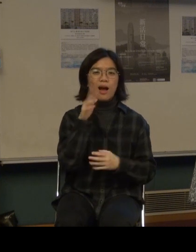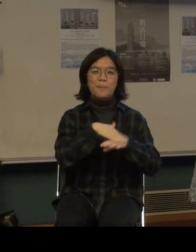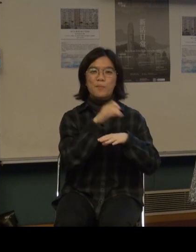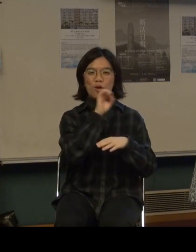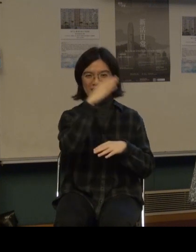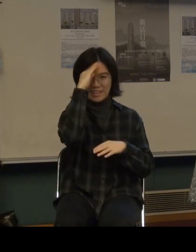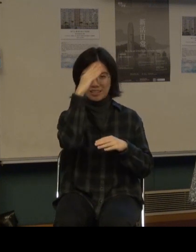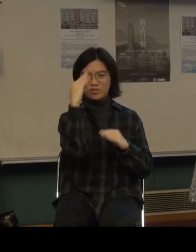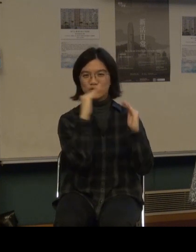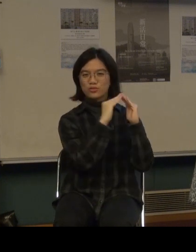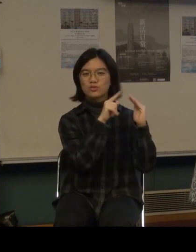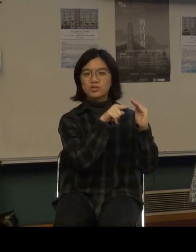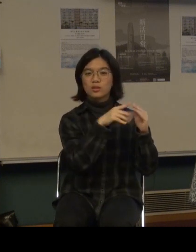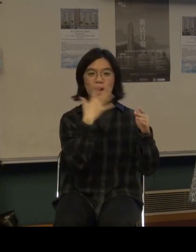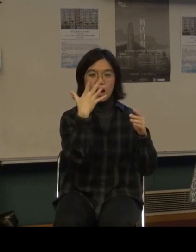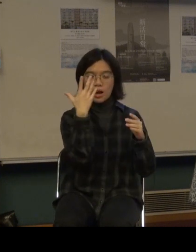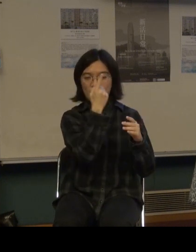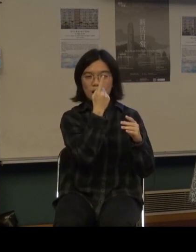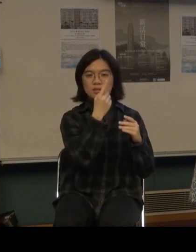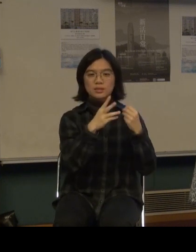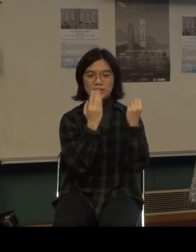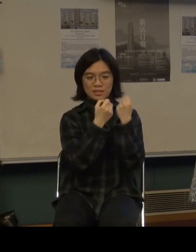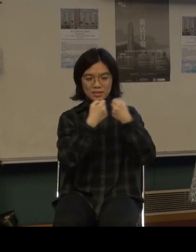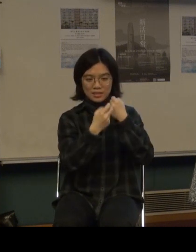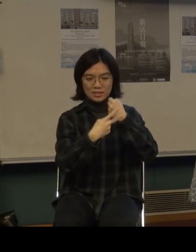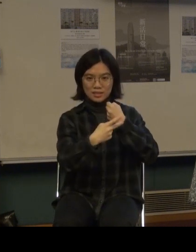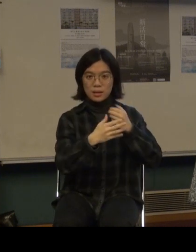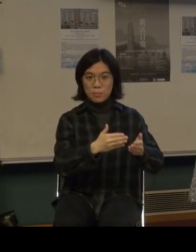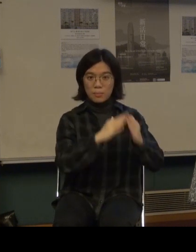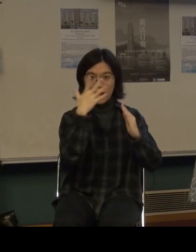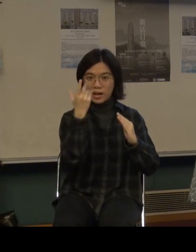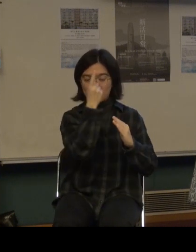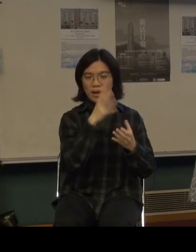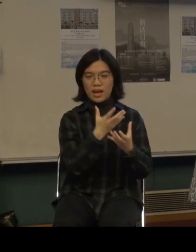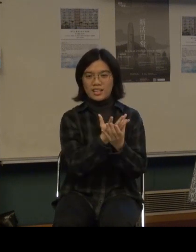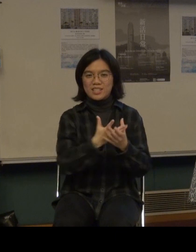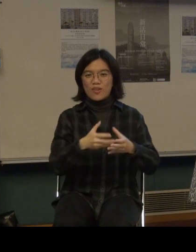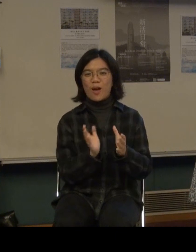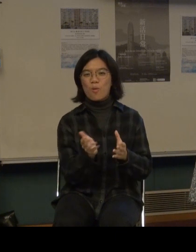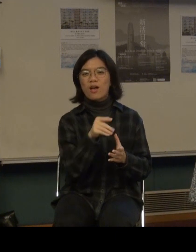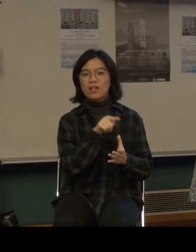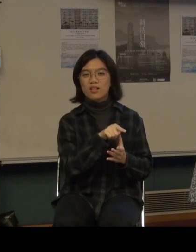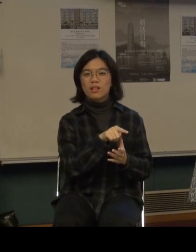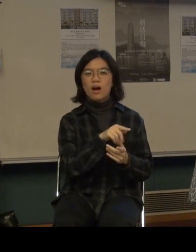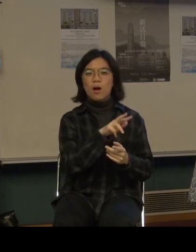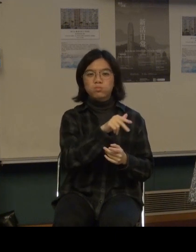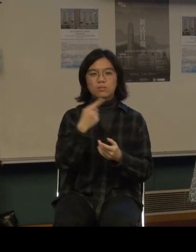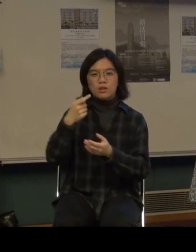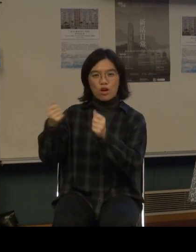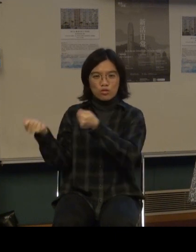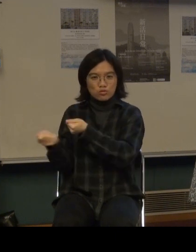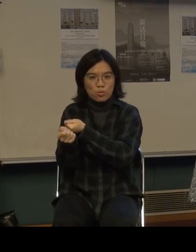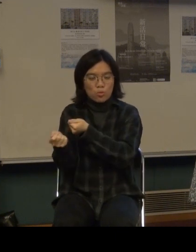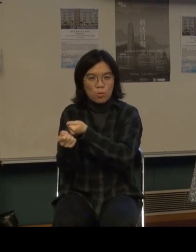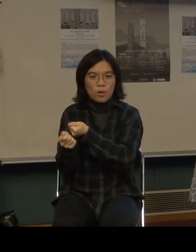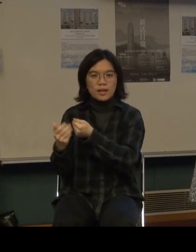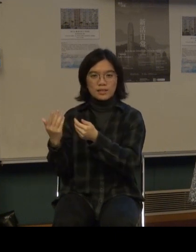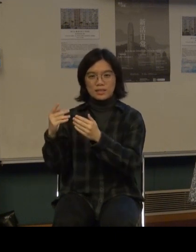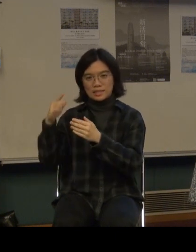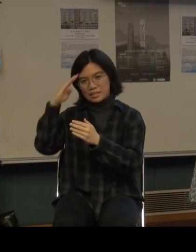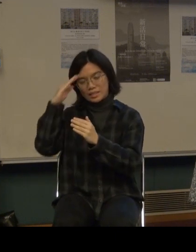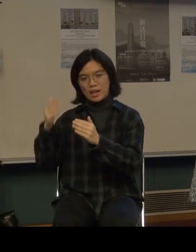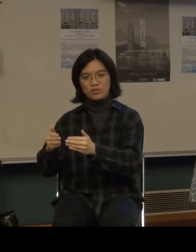實第一個警署咧就係筲箕灣警，戰後第一個警署係筲箕灣警署。咁啊，你見到佢同銅鑼灣個 Bayview 警署咧，其實係基本